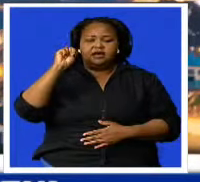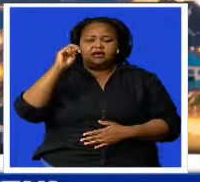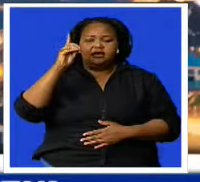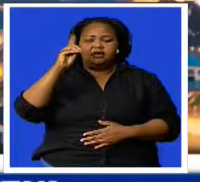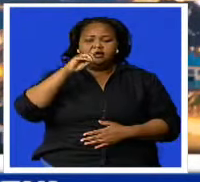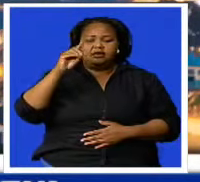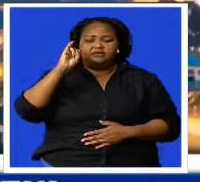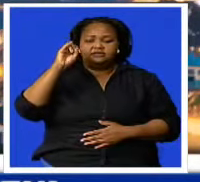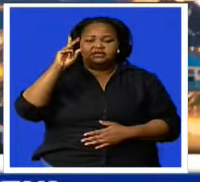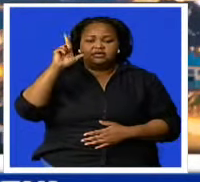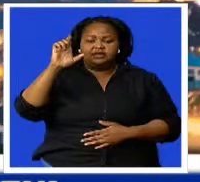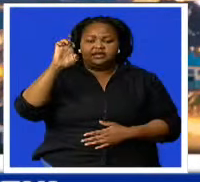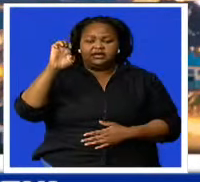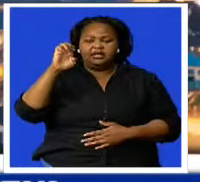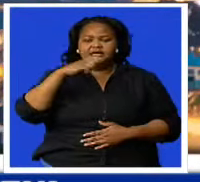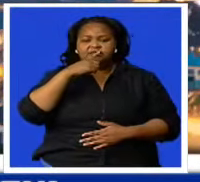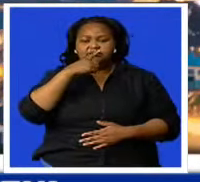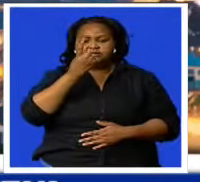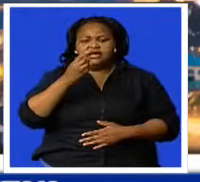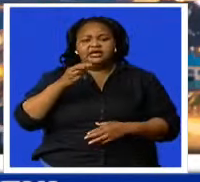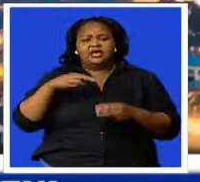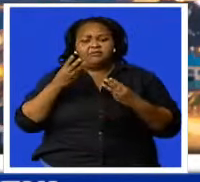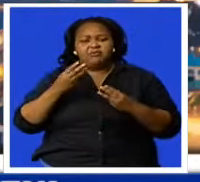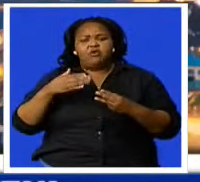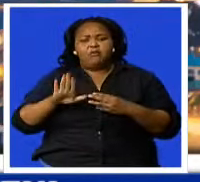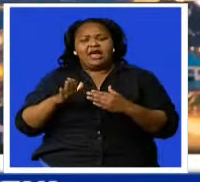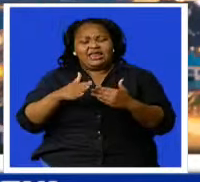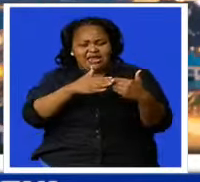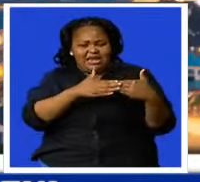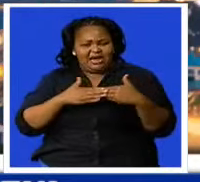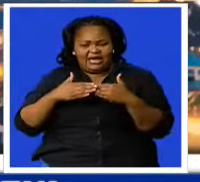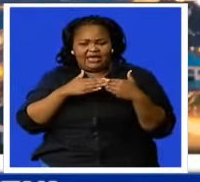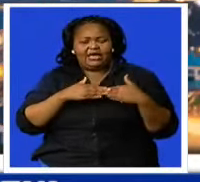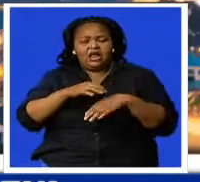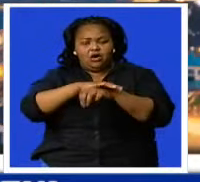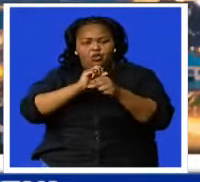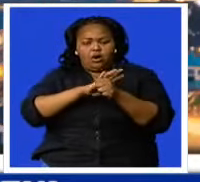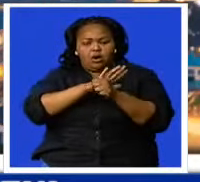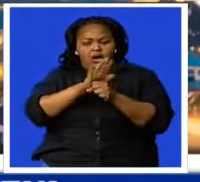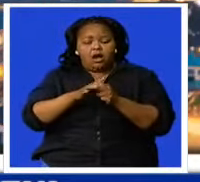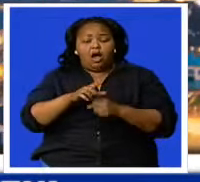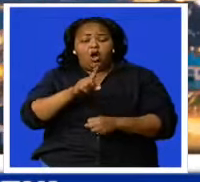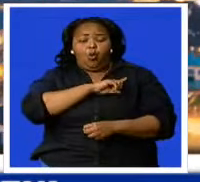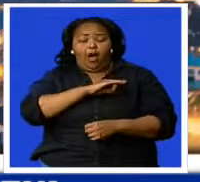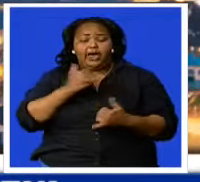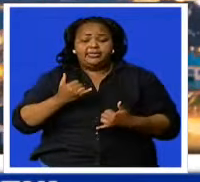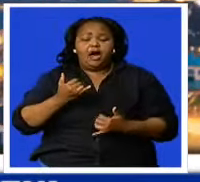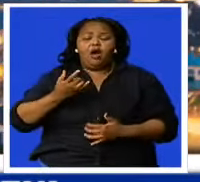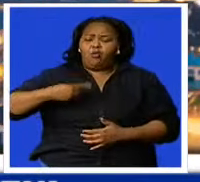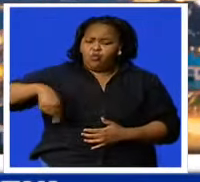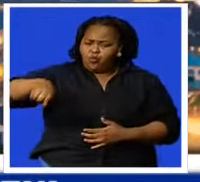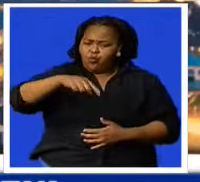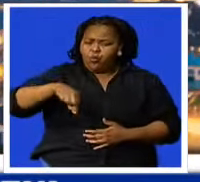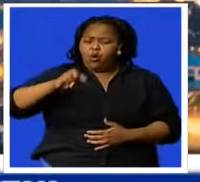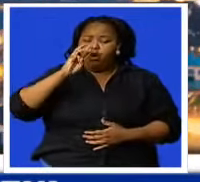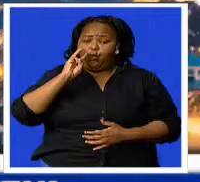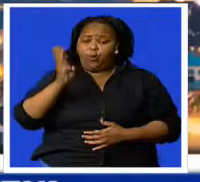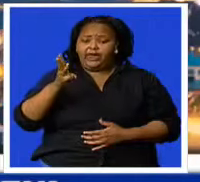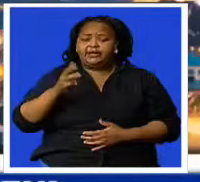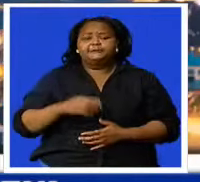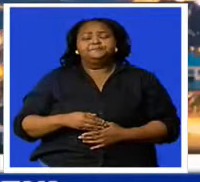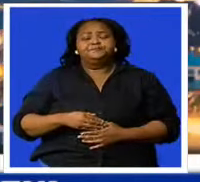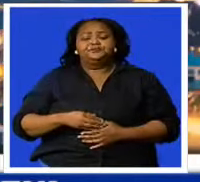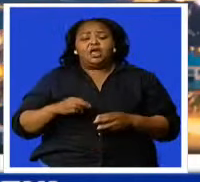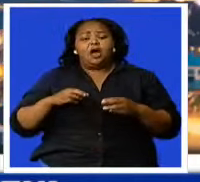ke njengoba sokhomba ke kubuya ngemandla. Uthi ke sifundza sakaHoho sinensaya lenkulu yokuthi ke sihambe ngemigomo